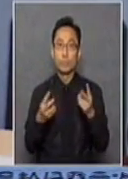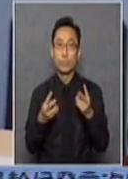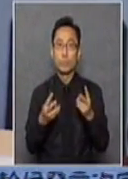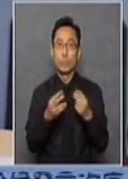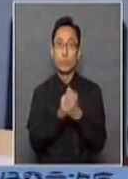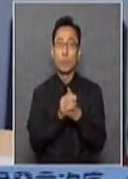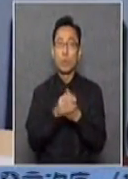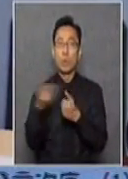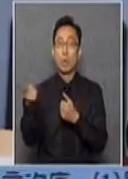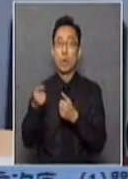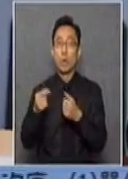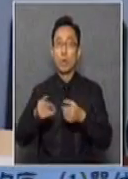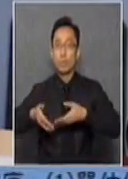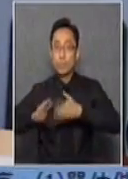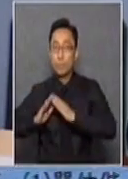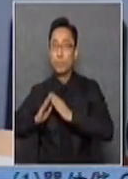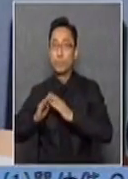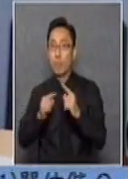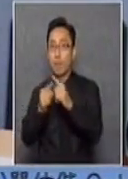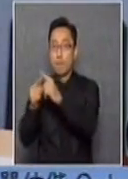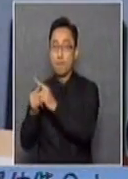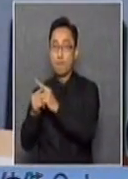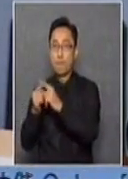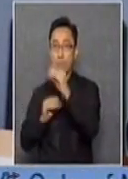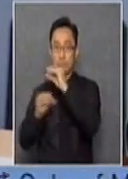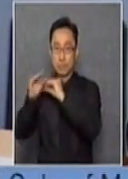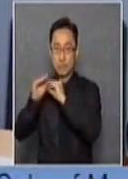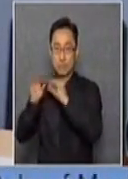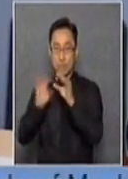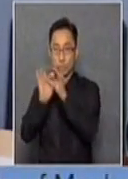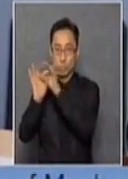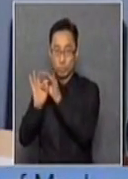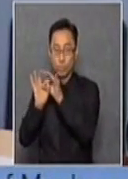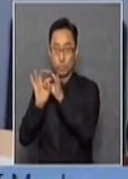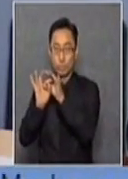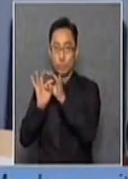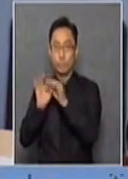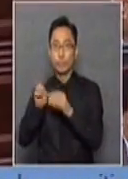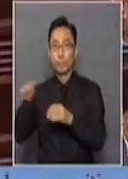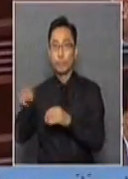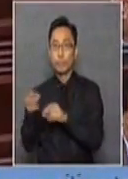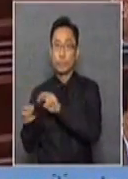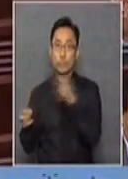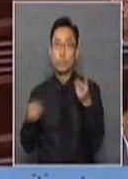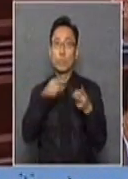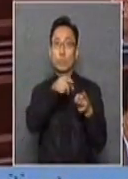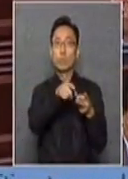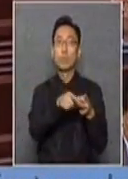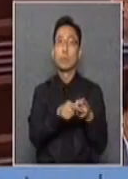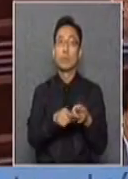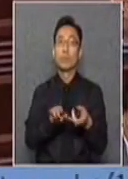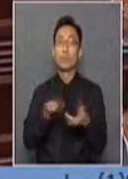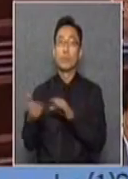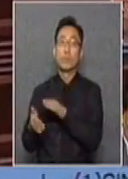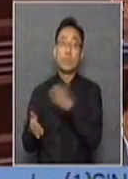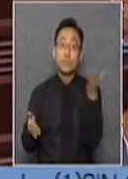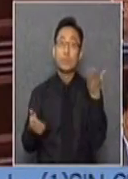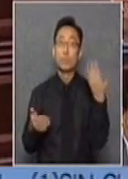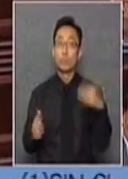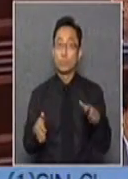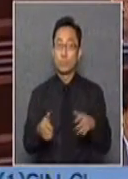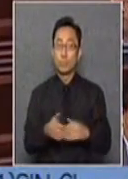聯，這個譚耀宗就是由工聯會轉過去民建聯的啦，反面不認人的啦，是不